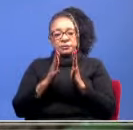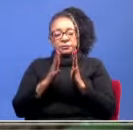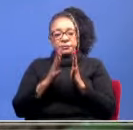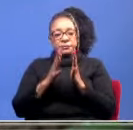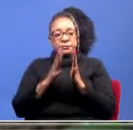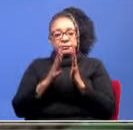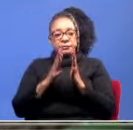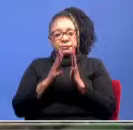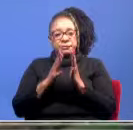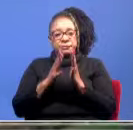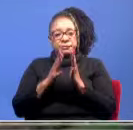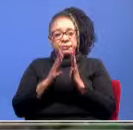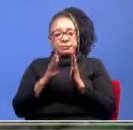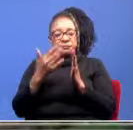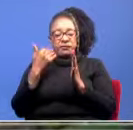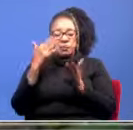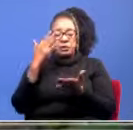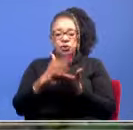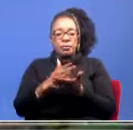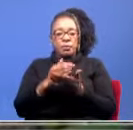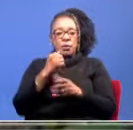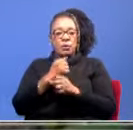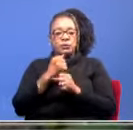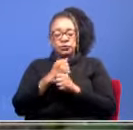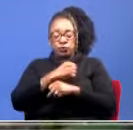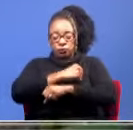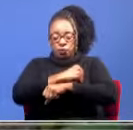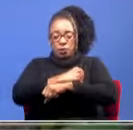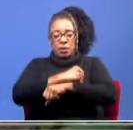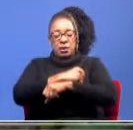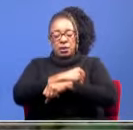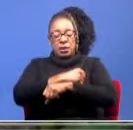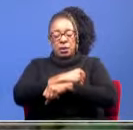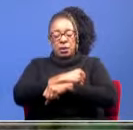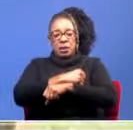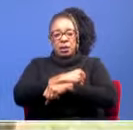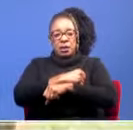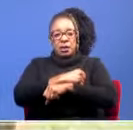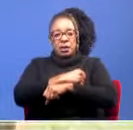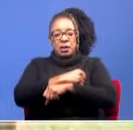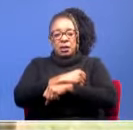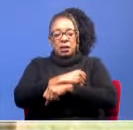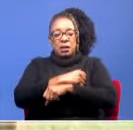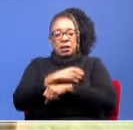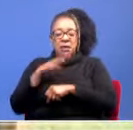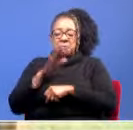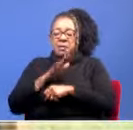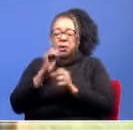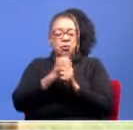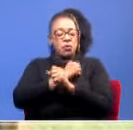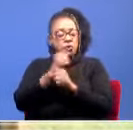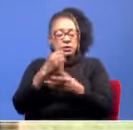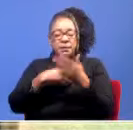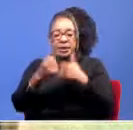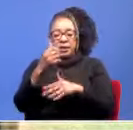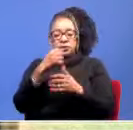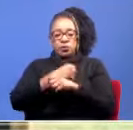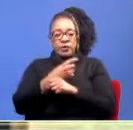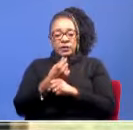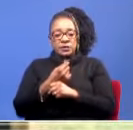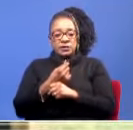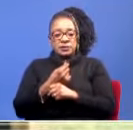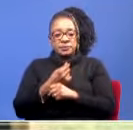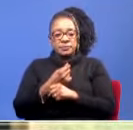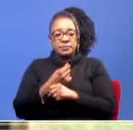kwa nimeshaacha shule. Nimeacha shule. Mamangu alishindwa na kulipa fee.